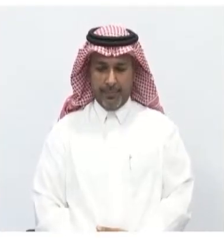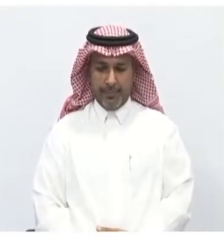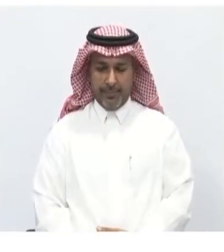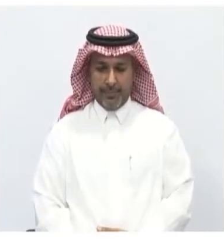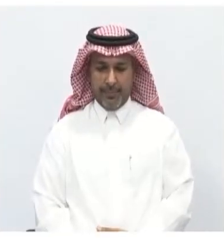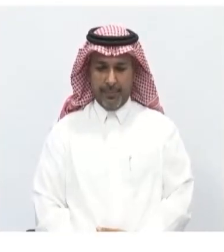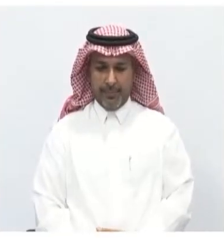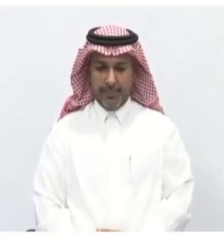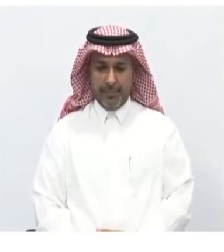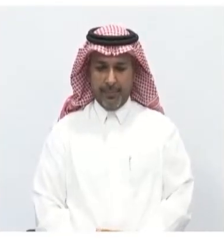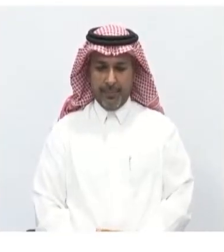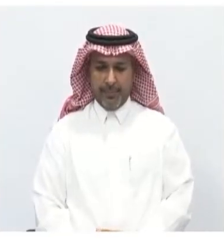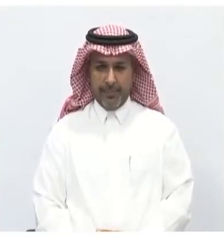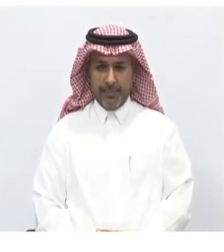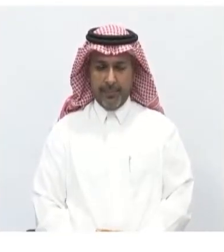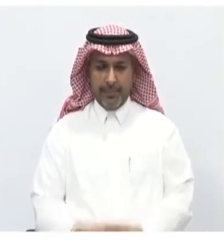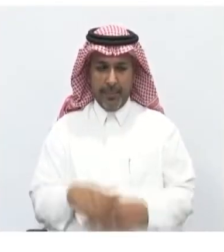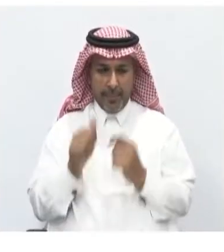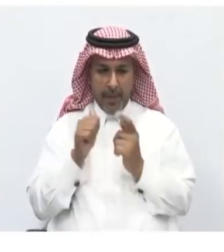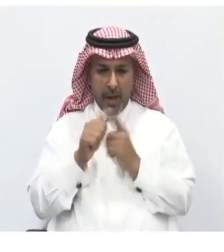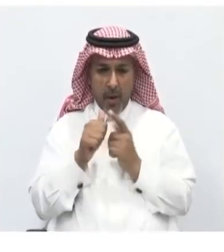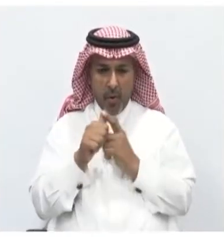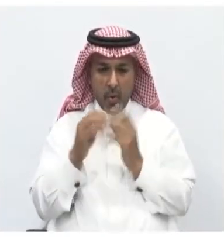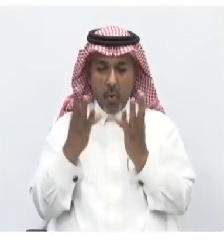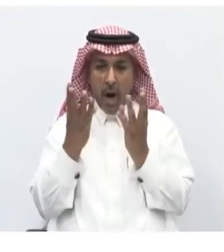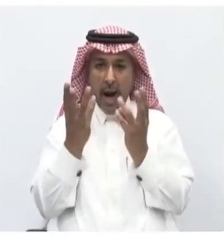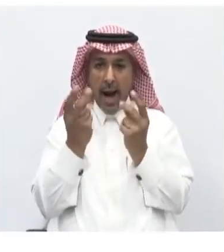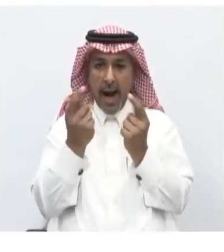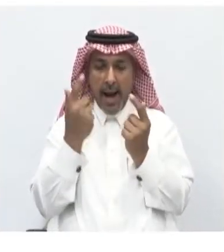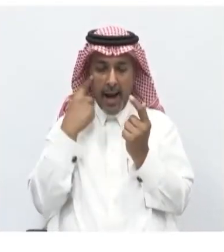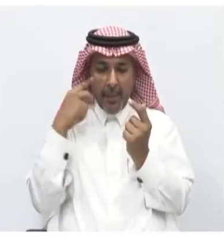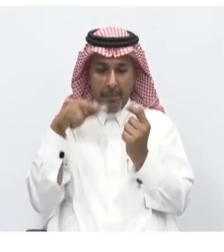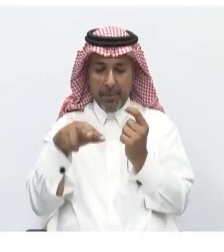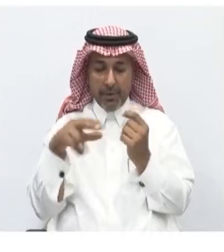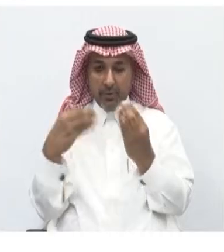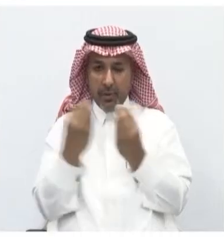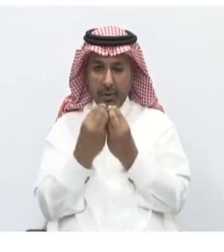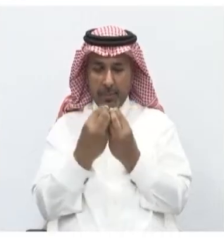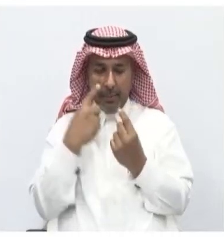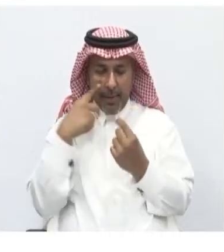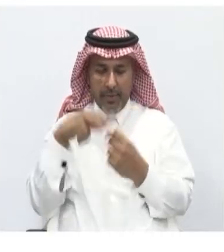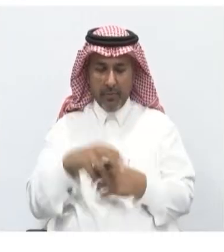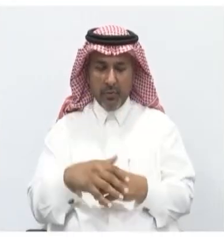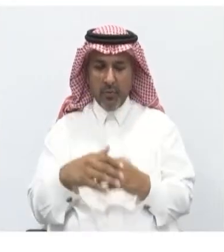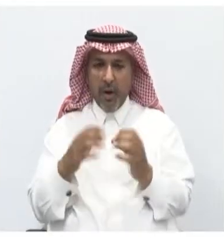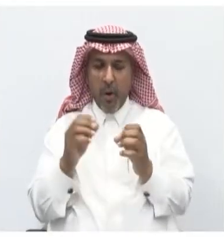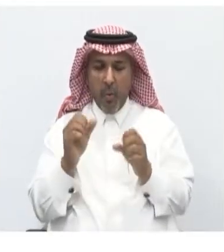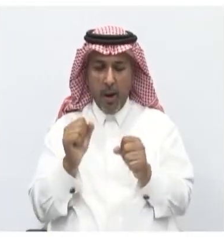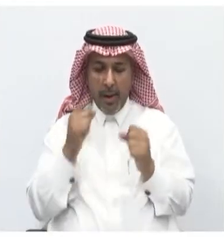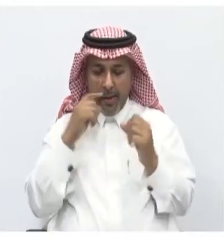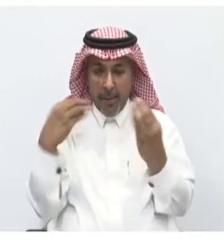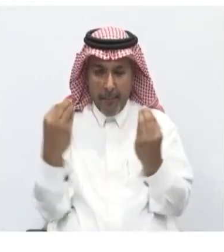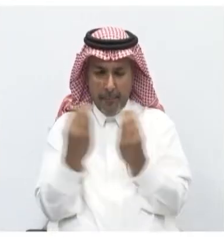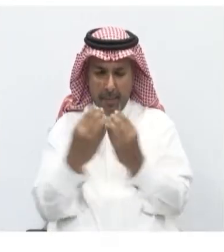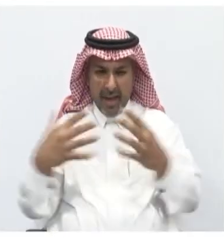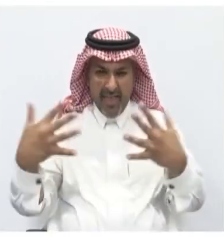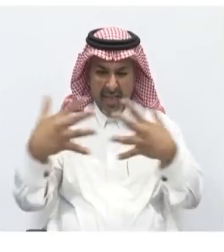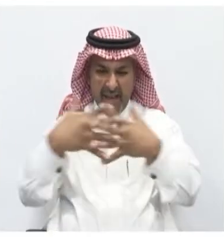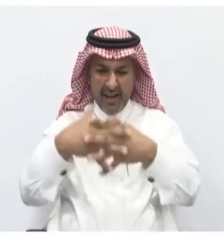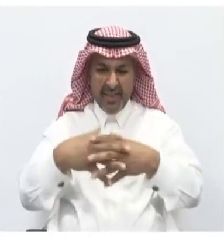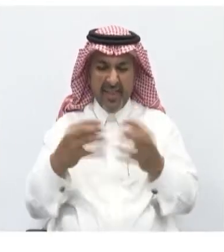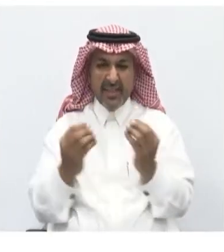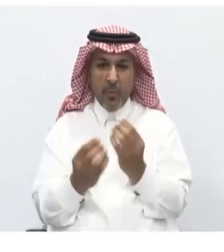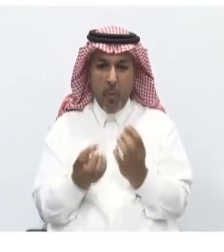الفكره الرئيسه تحدد كميه كل ماده متفاعله عند بدايه التفاعل الكيميائي كميه